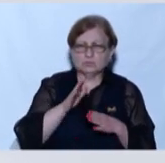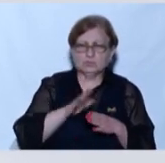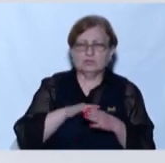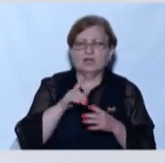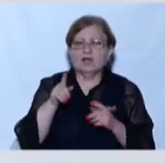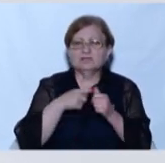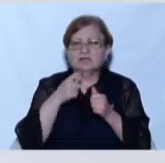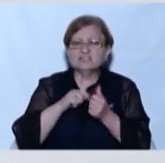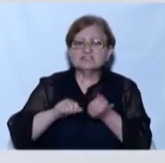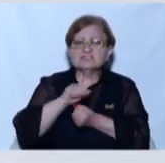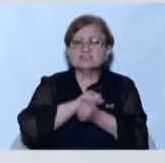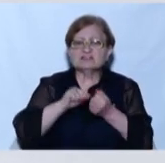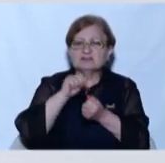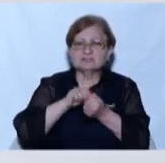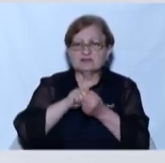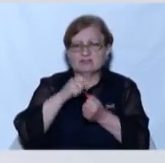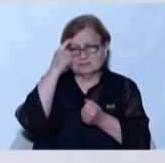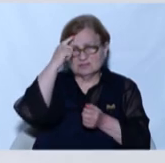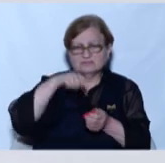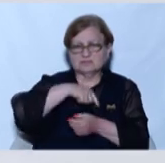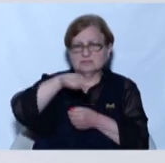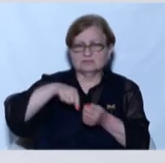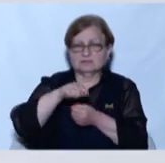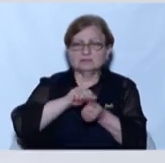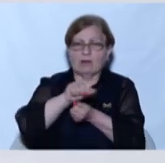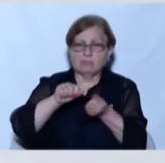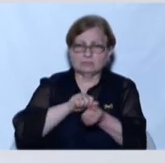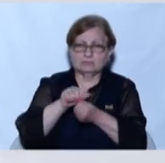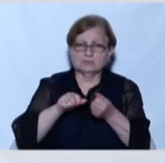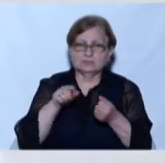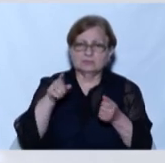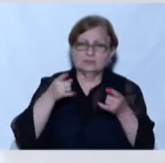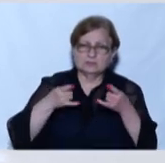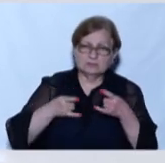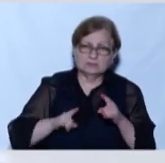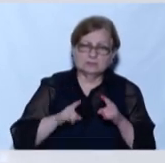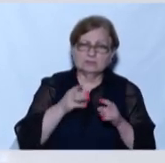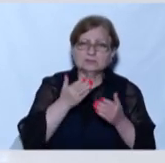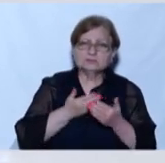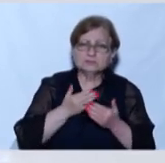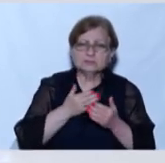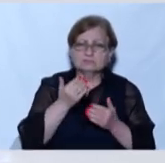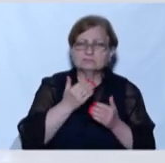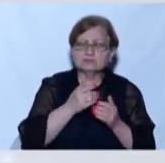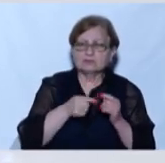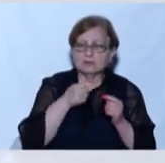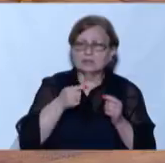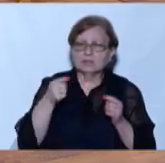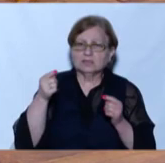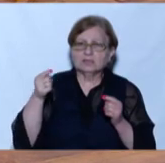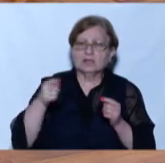ქვაცკი დატრიალდა, ადამიანი, რომელიც დაიბადა მირგორეთში და მისმა ცხოვრების ოდისეამ, მისმა ცხოვრების